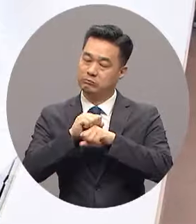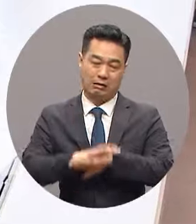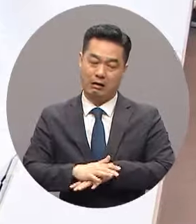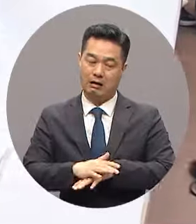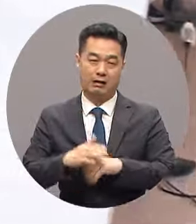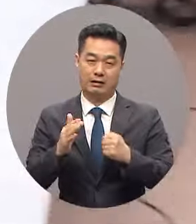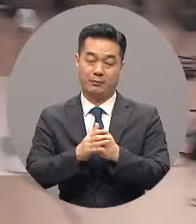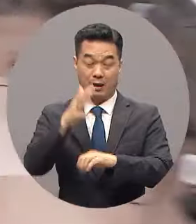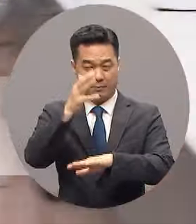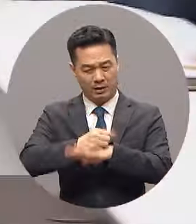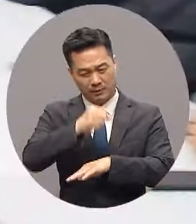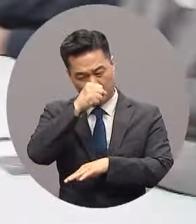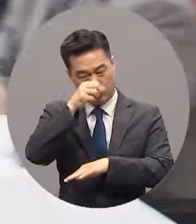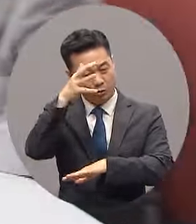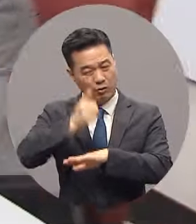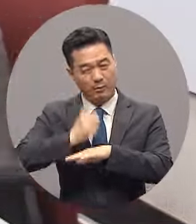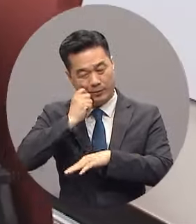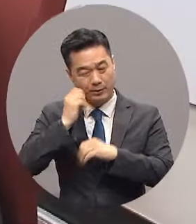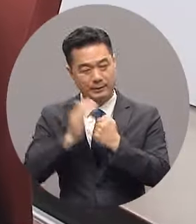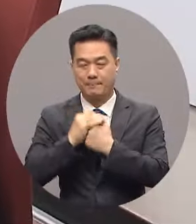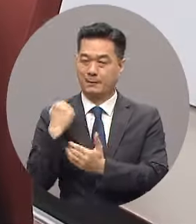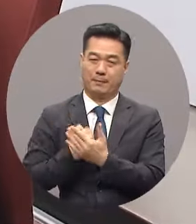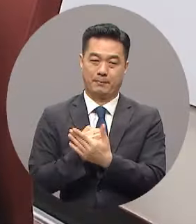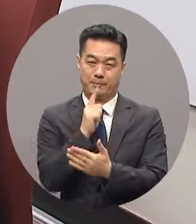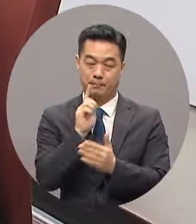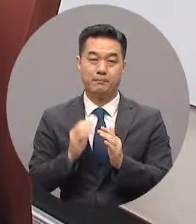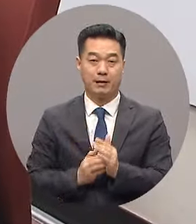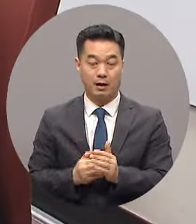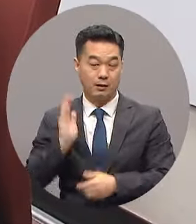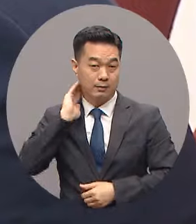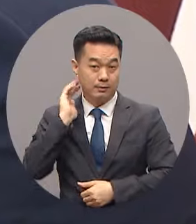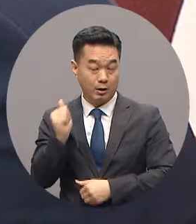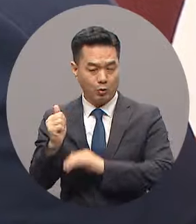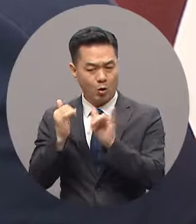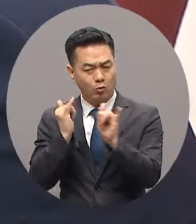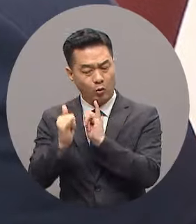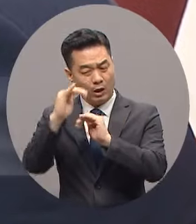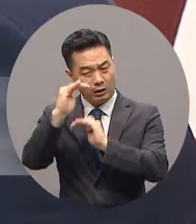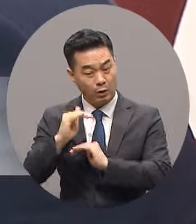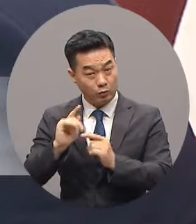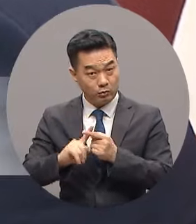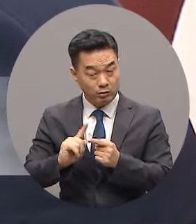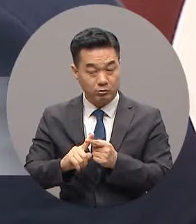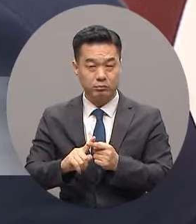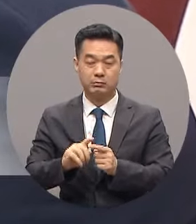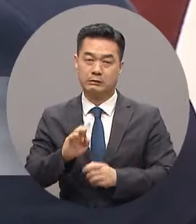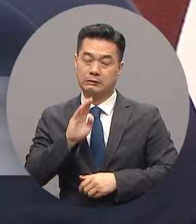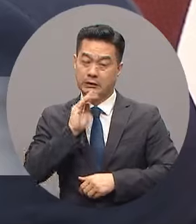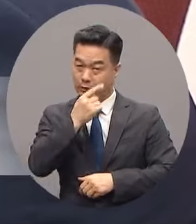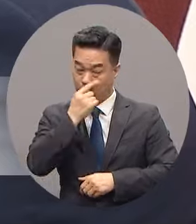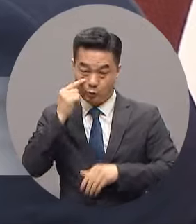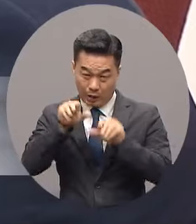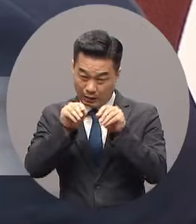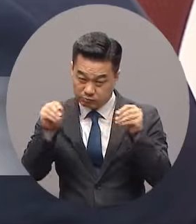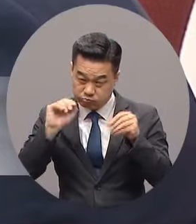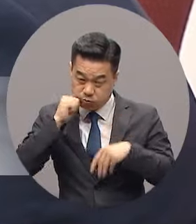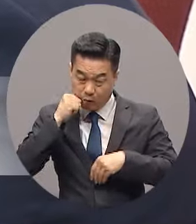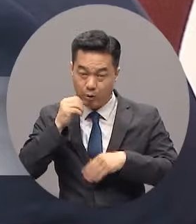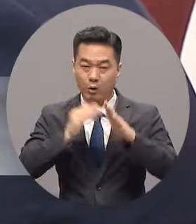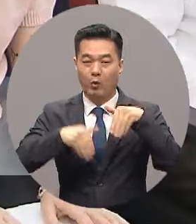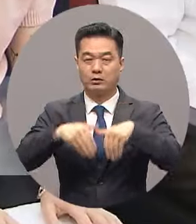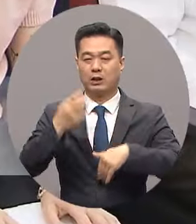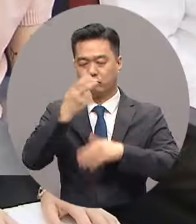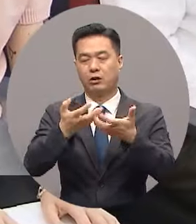국회가 유종의 미를 거두지 못했다고 주장했습니다. 대통령 통화 내용 문제에 대해서도 사실 확인이 어렵고 공수처